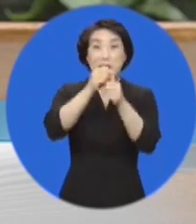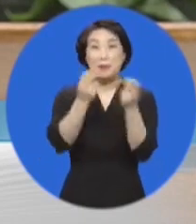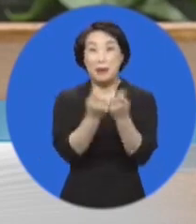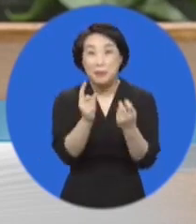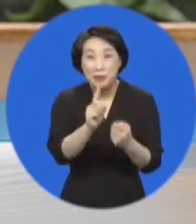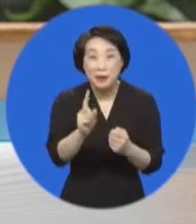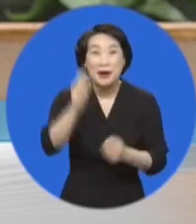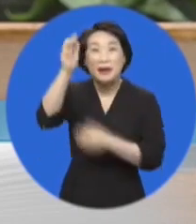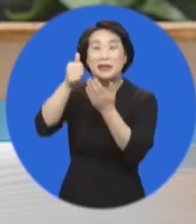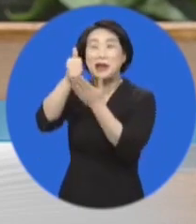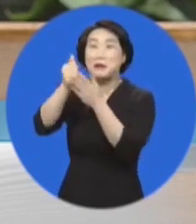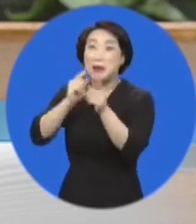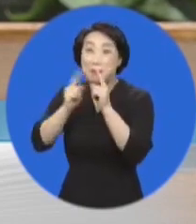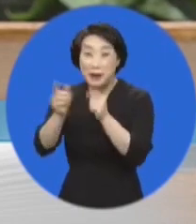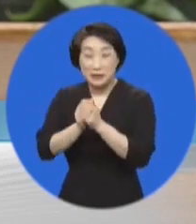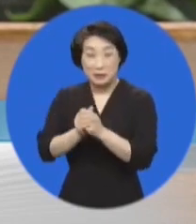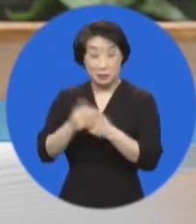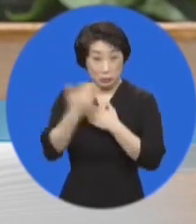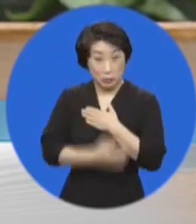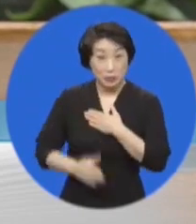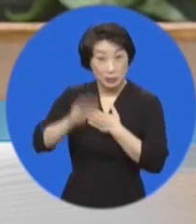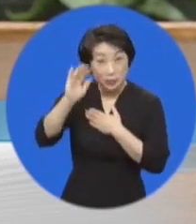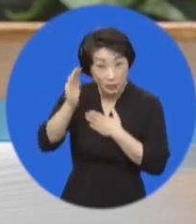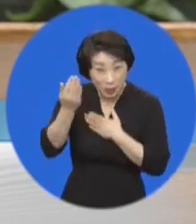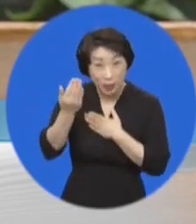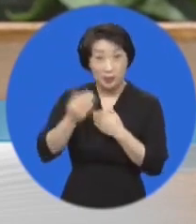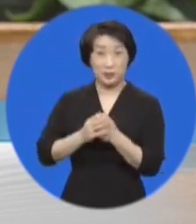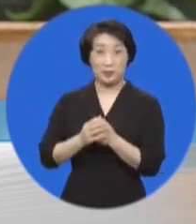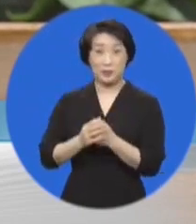것은 하나님의 말씀이 육신이 되어